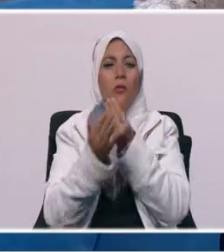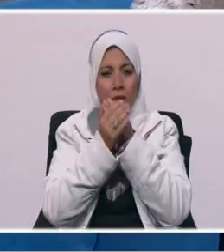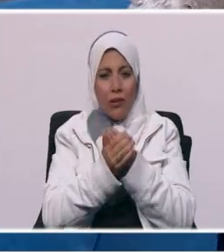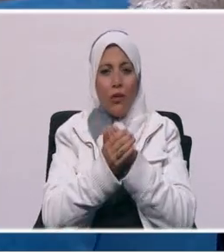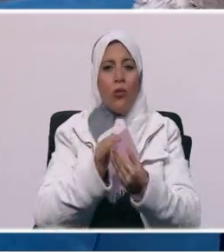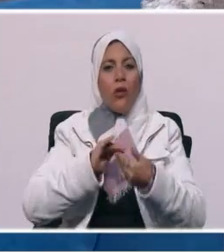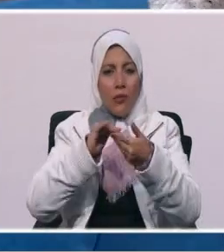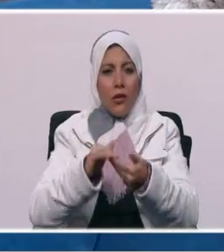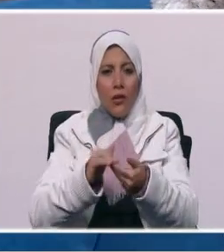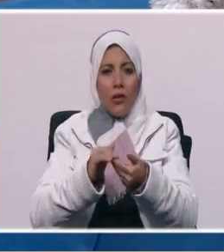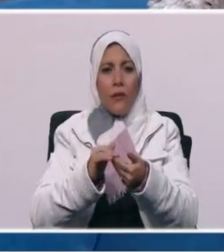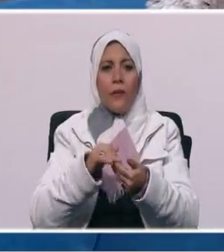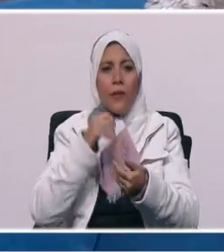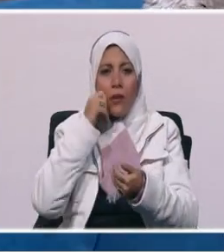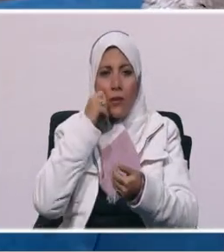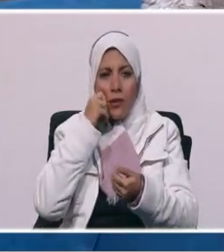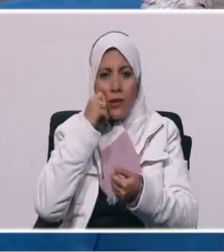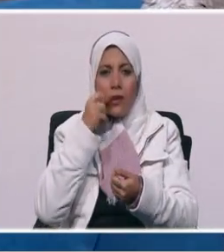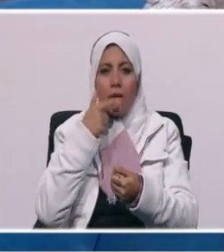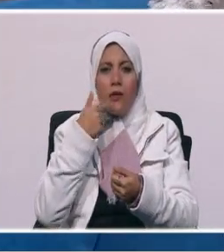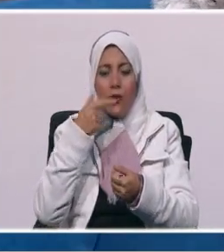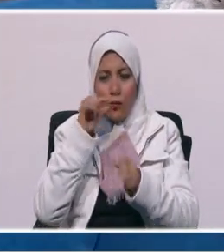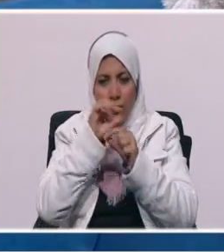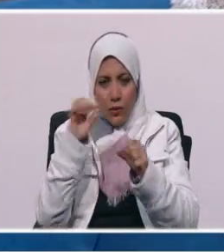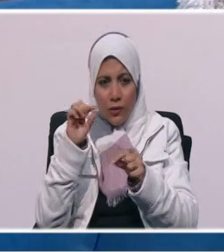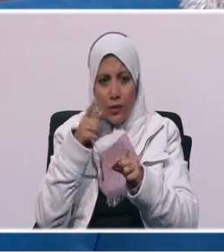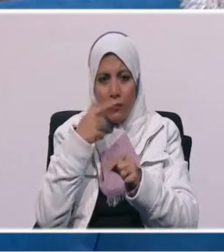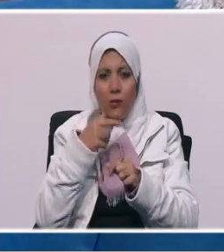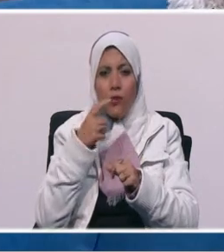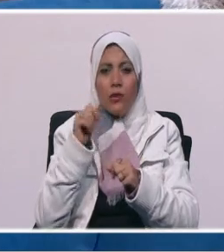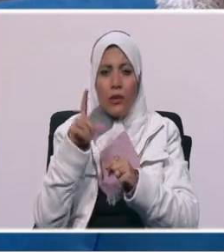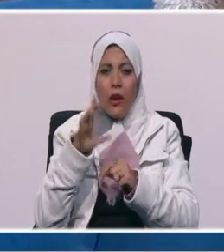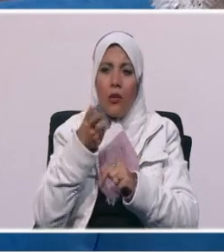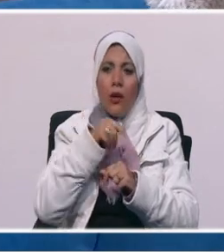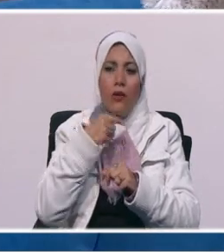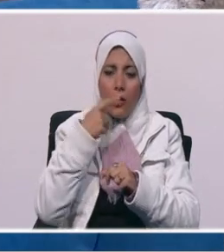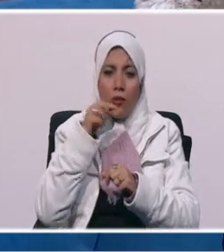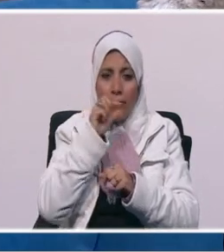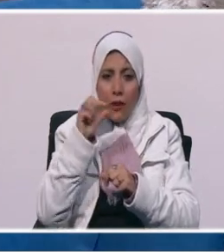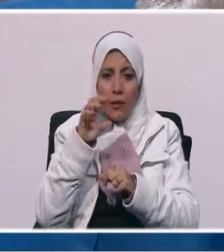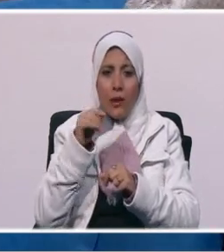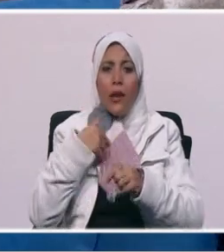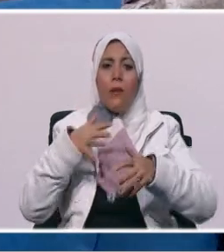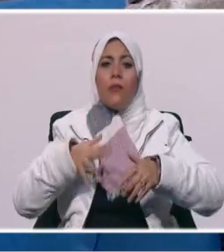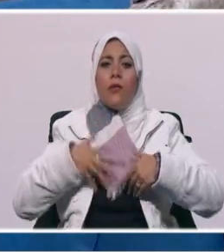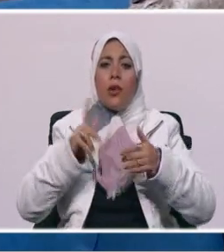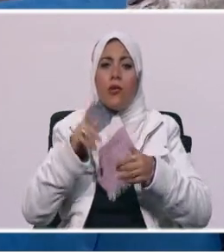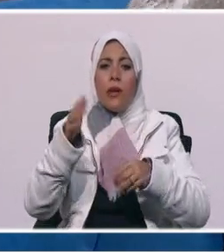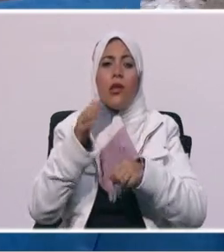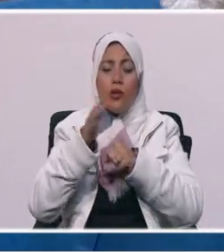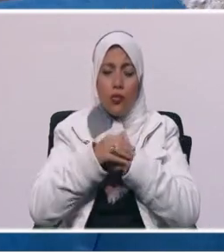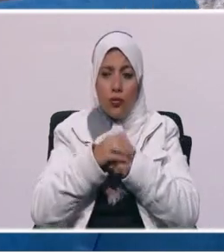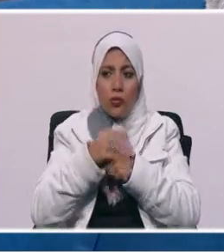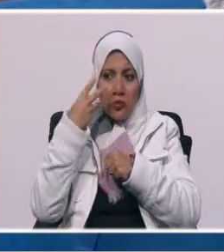هو انا مش عارفه هستعمل كلمه كده مصريه غلط الكلمه دي ولا لا، هو بيقولوا السف صح، حد مش مستحمله الناس تسف على الوضع ده،